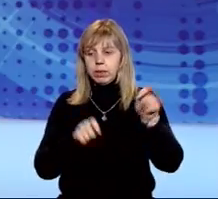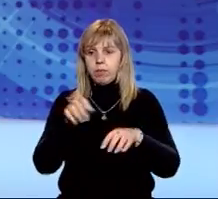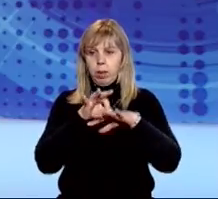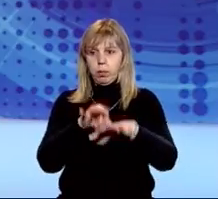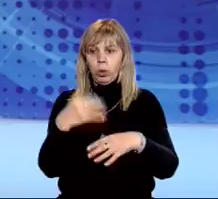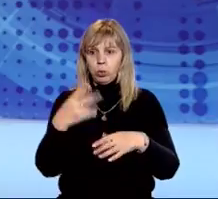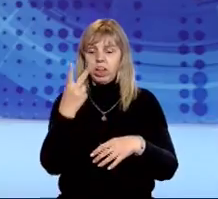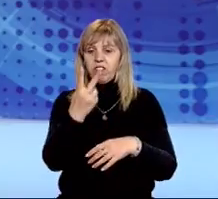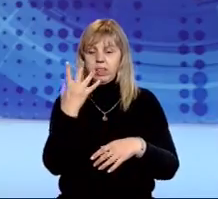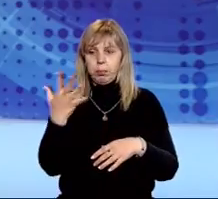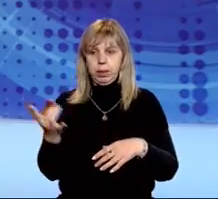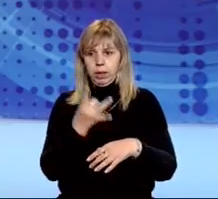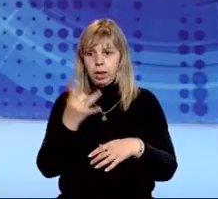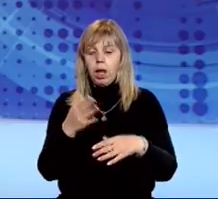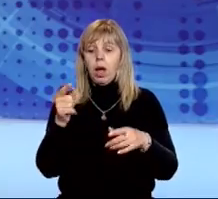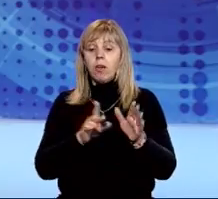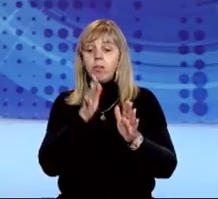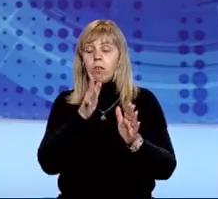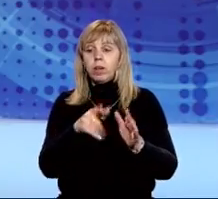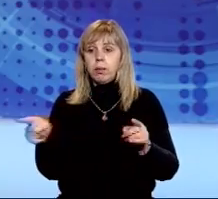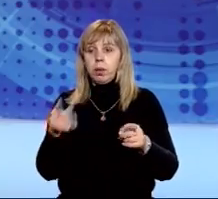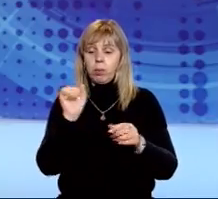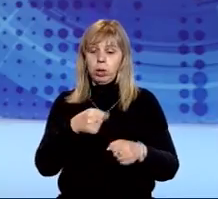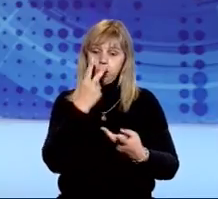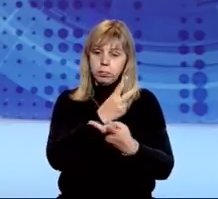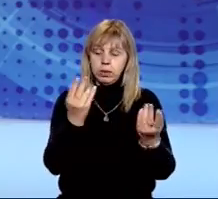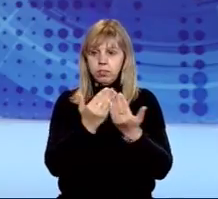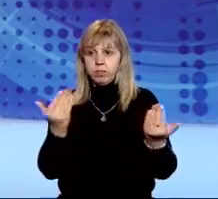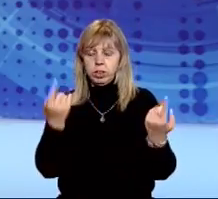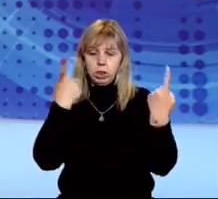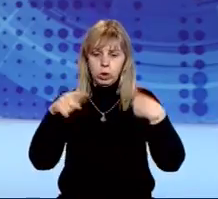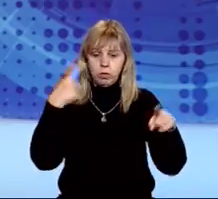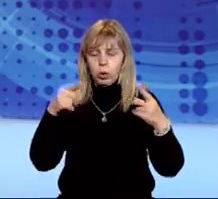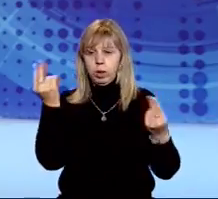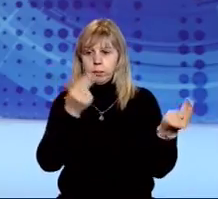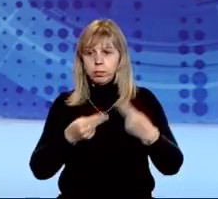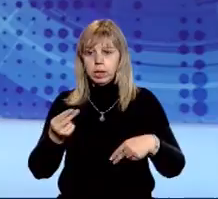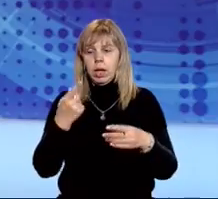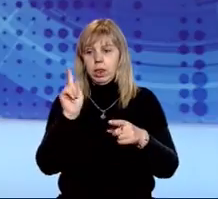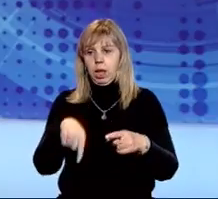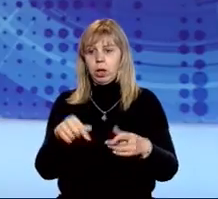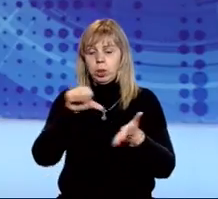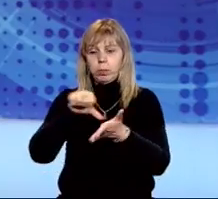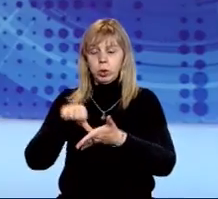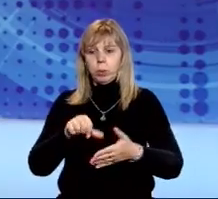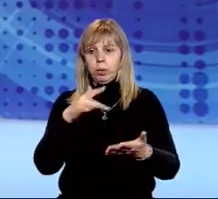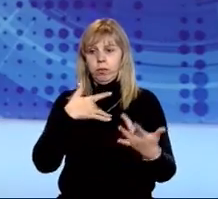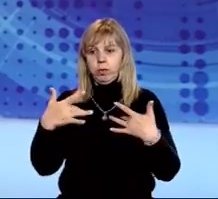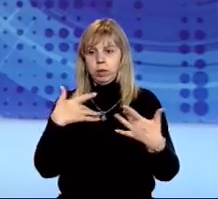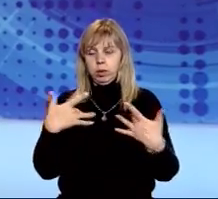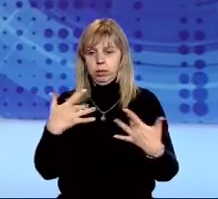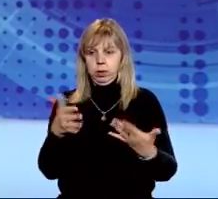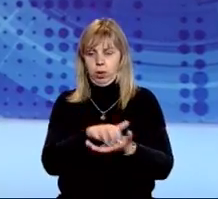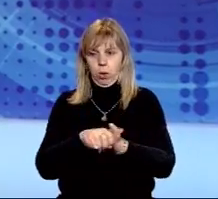проводять у 25-те. Під час заходу присутні могли оглянути виставки творів народних умільців. Також перед присутніми виступили